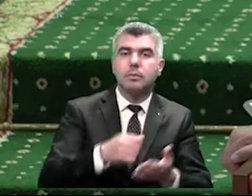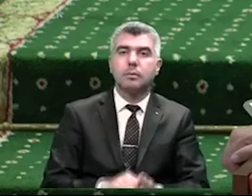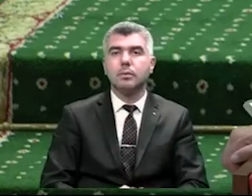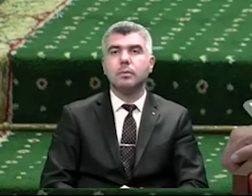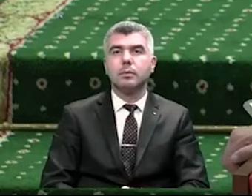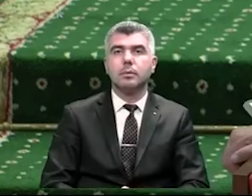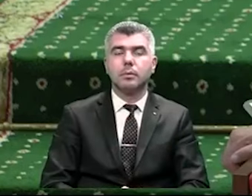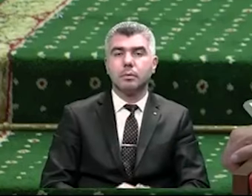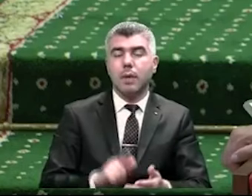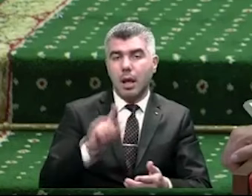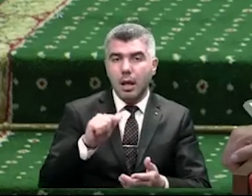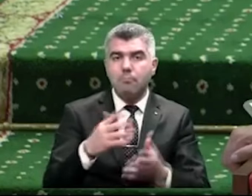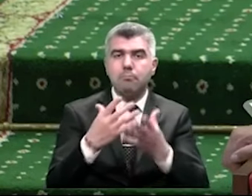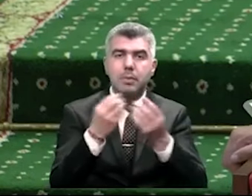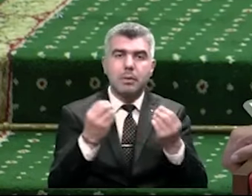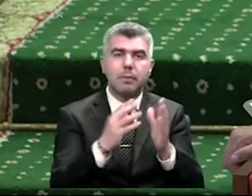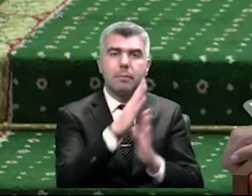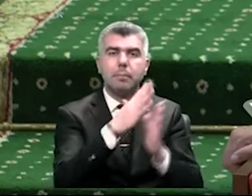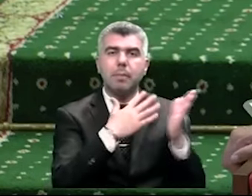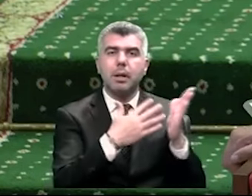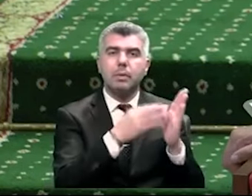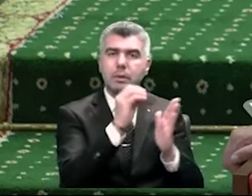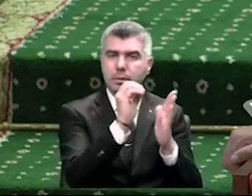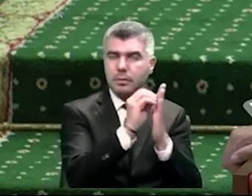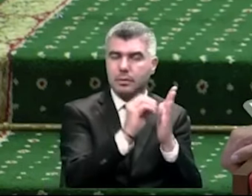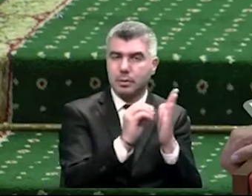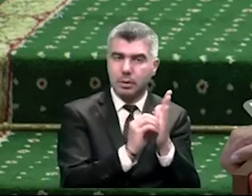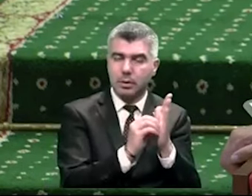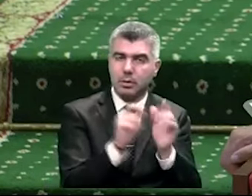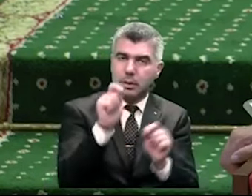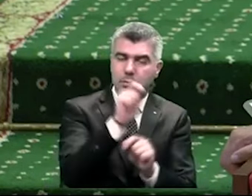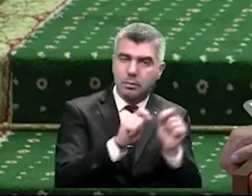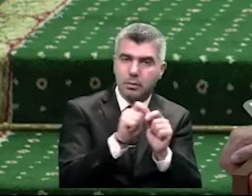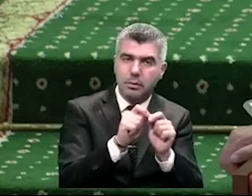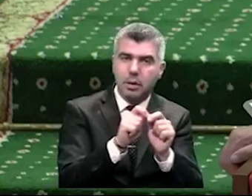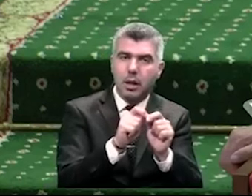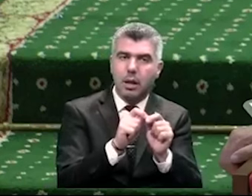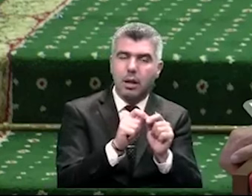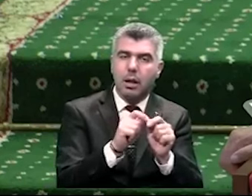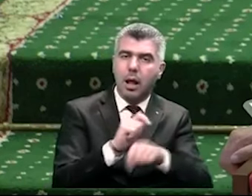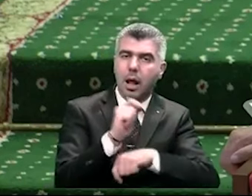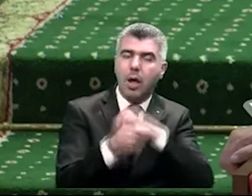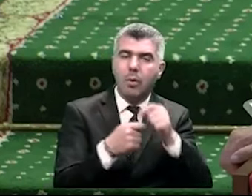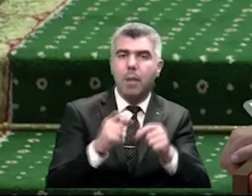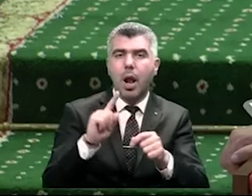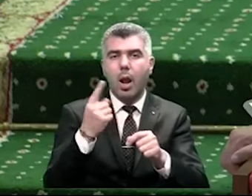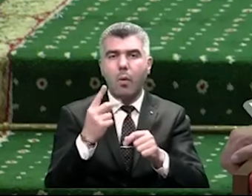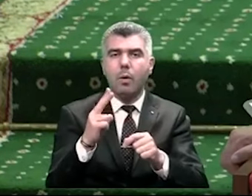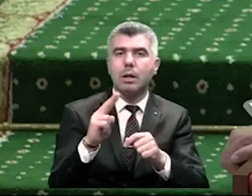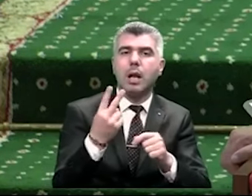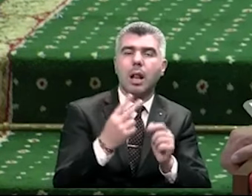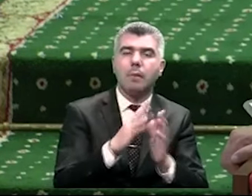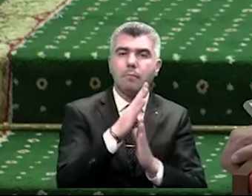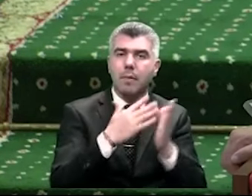الاطار كانت العديد من البرامج التي تم وضعها البرنامج الطرق القرويه الاولى والثانيه التي قامت